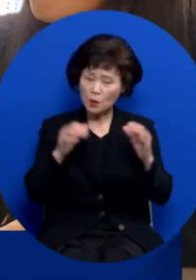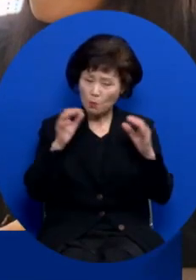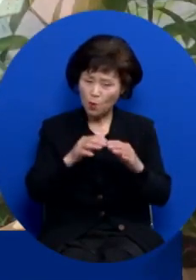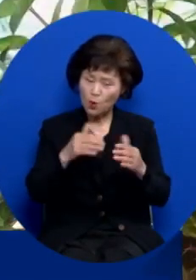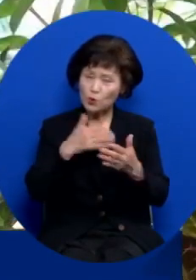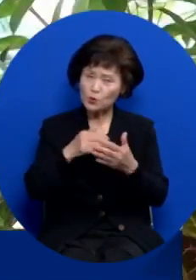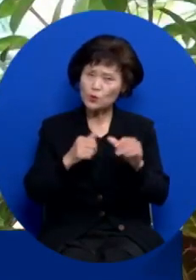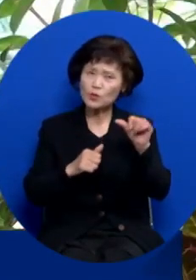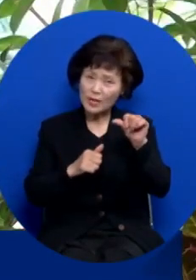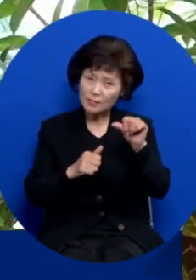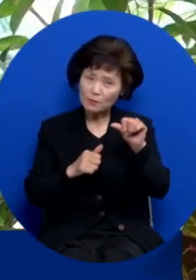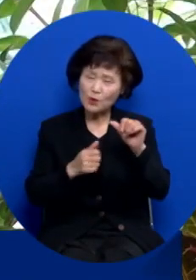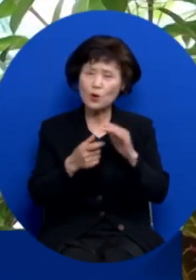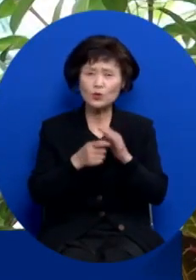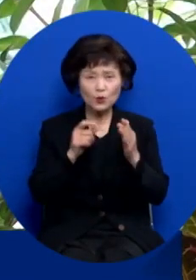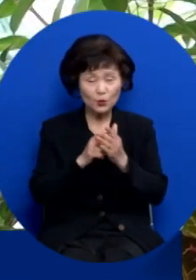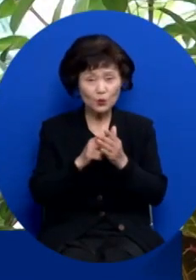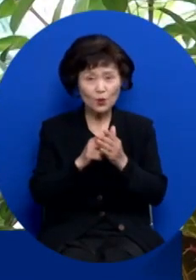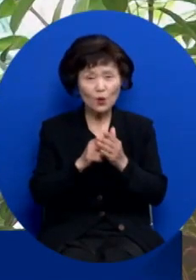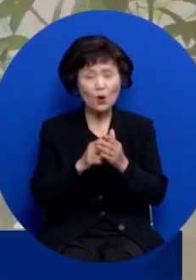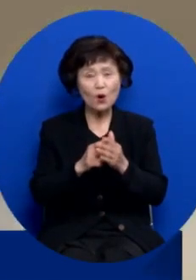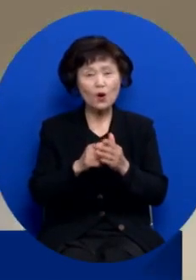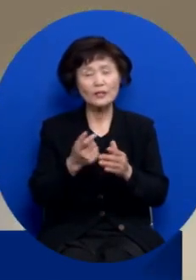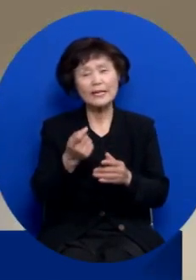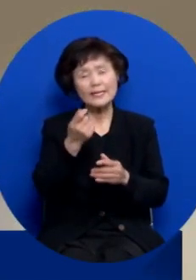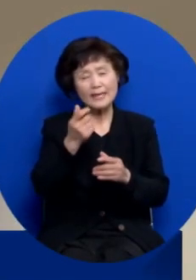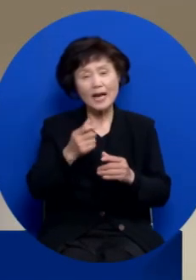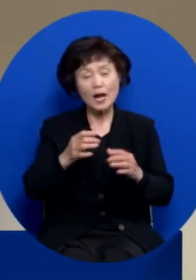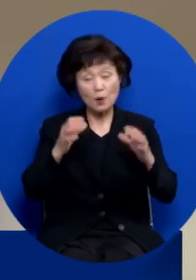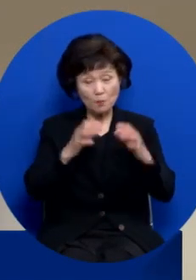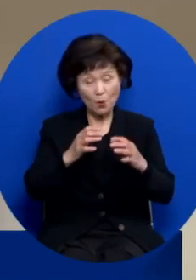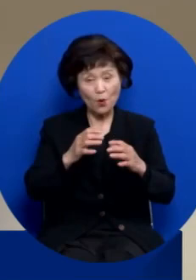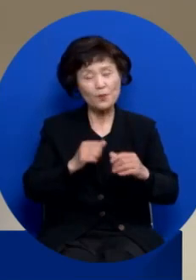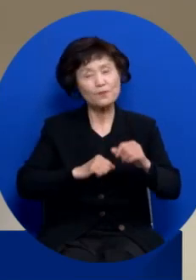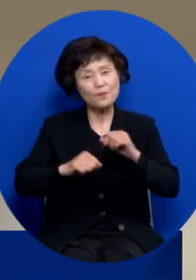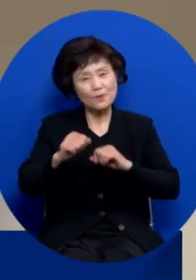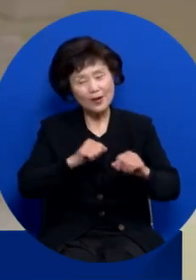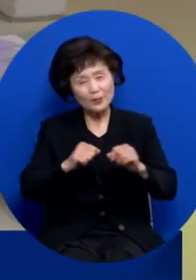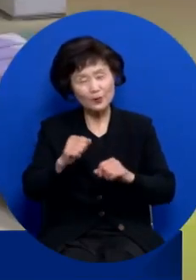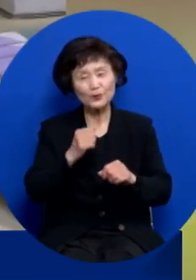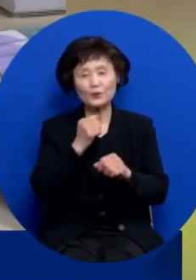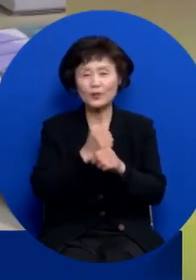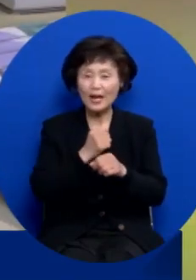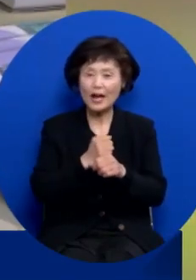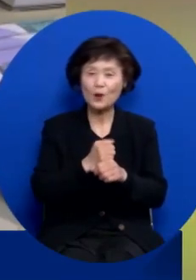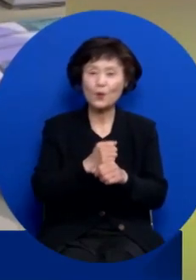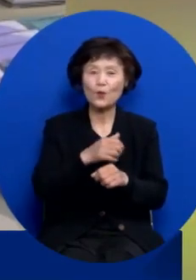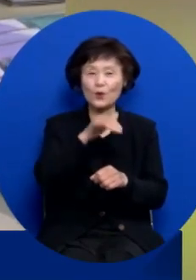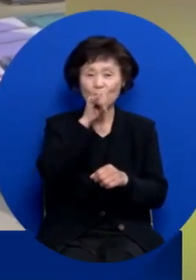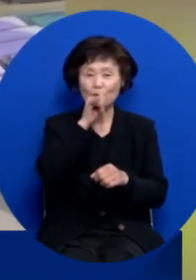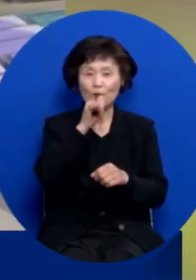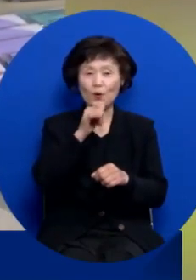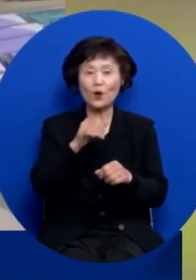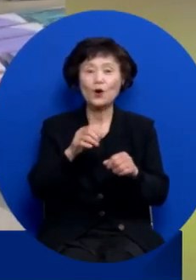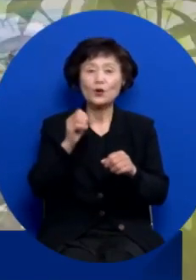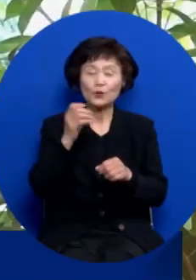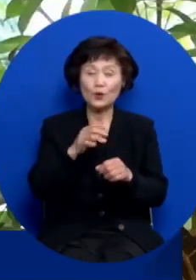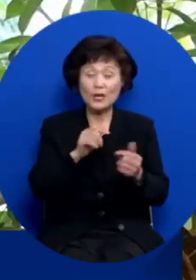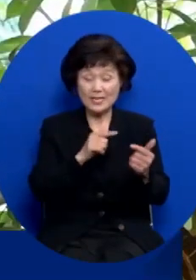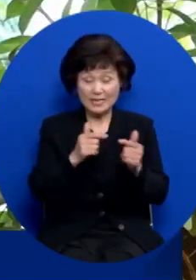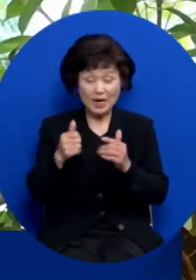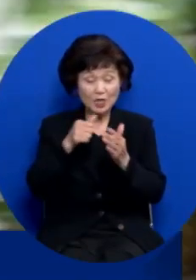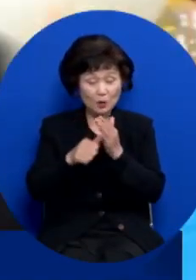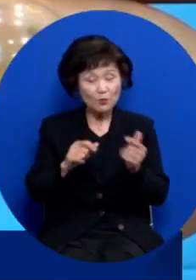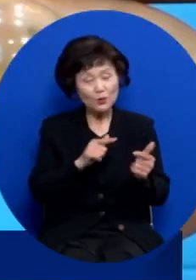않았었는데 찬양팀이나 이런 소그룹 활동들도 좀 늘려보고 크리스천 굿즈를 만들어가지고 그거를 전도비로